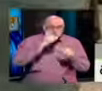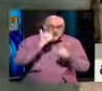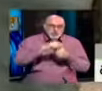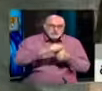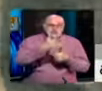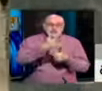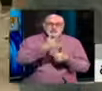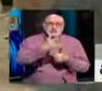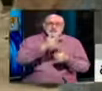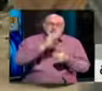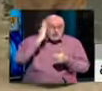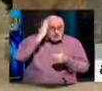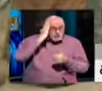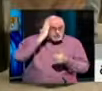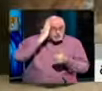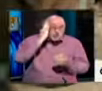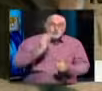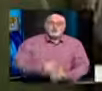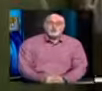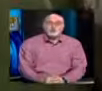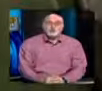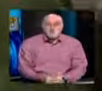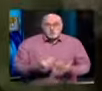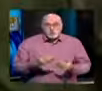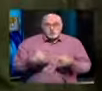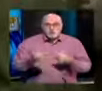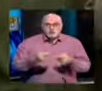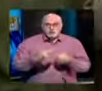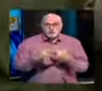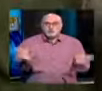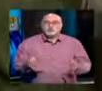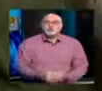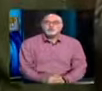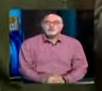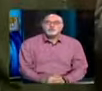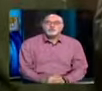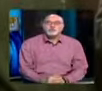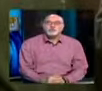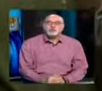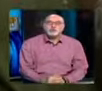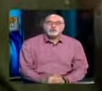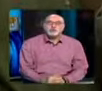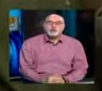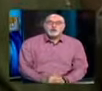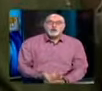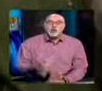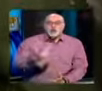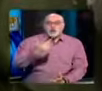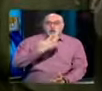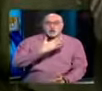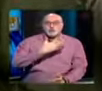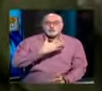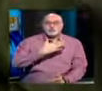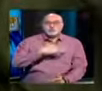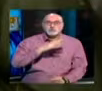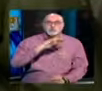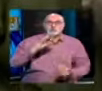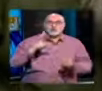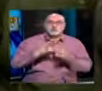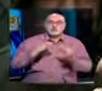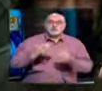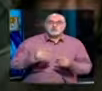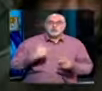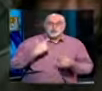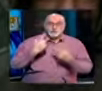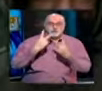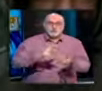واسع للموالين. السوق يفتح راه فتح كاع الجزائر كاملة، ماشي أي واحد، كاع إن شاء الله، كاع يلقطوا فيه وعايشين فيه إن